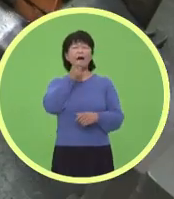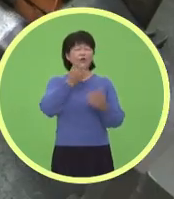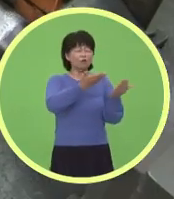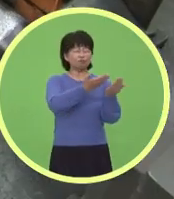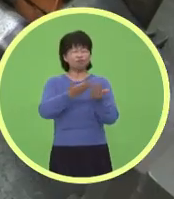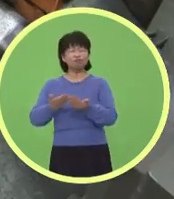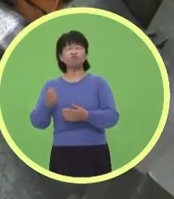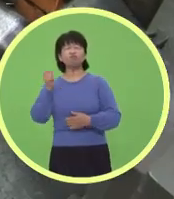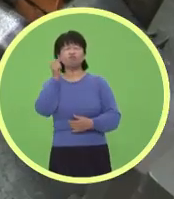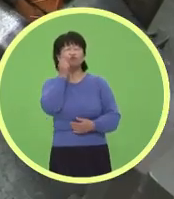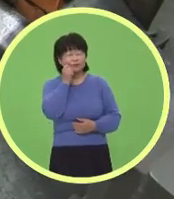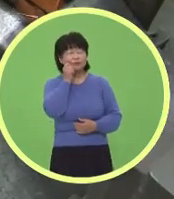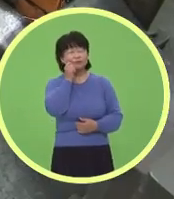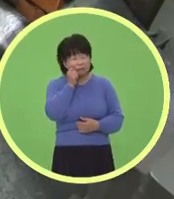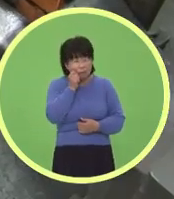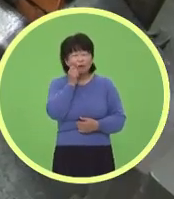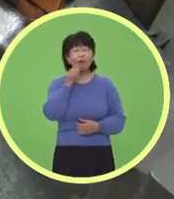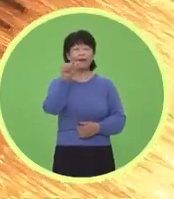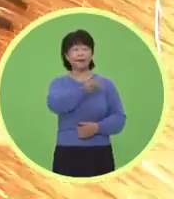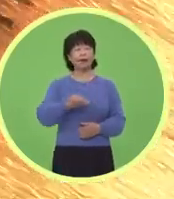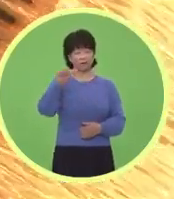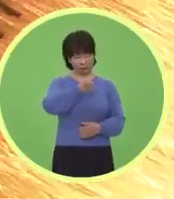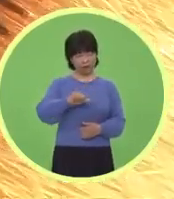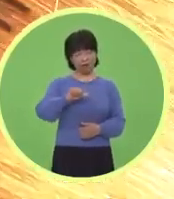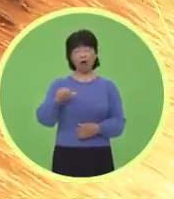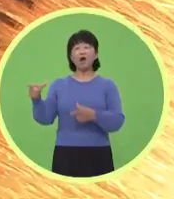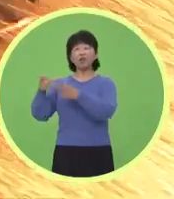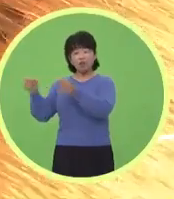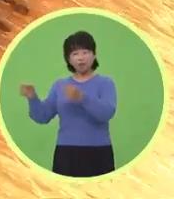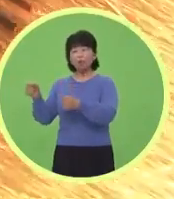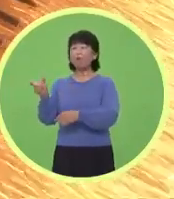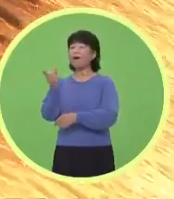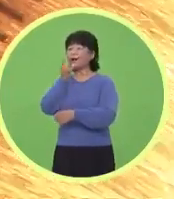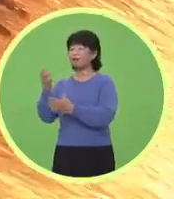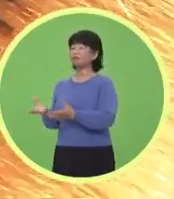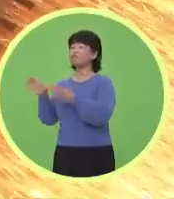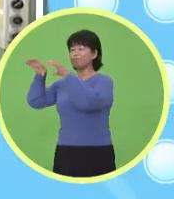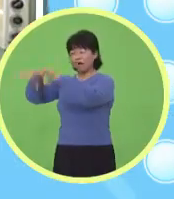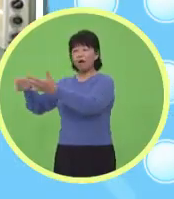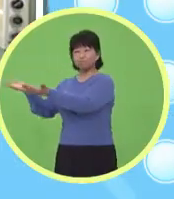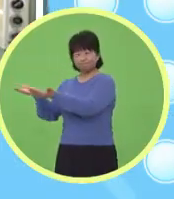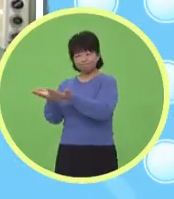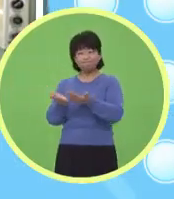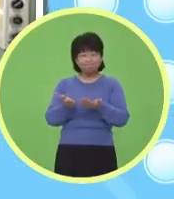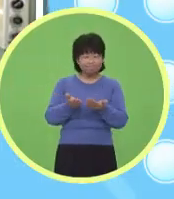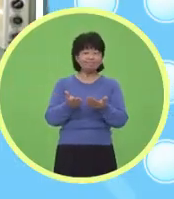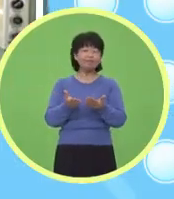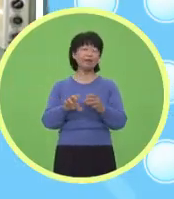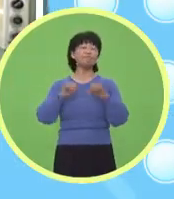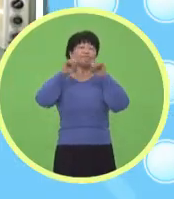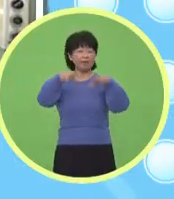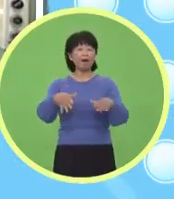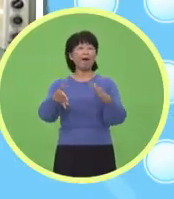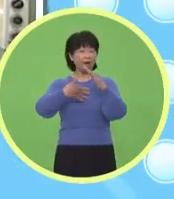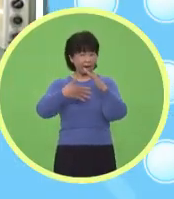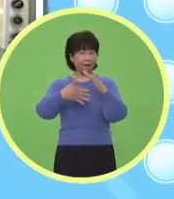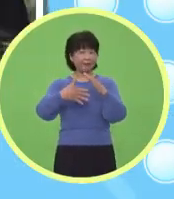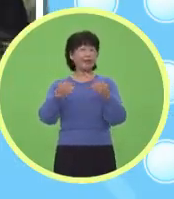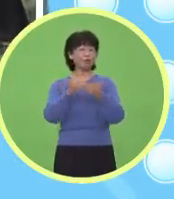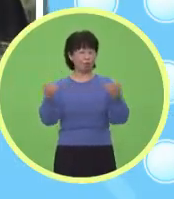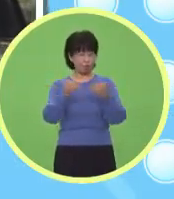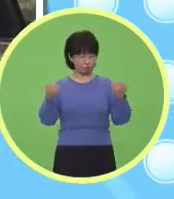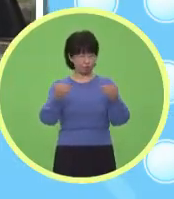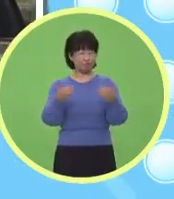の輸入が難しくなり、日本から針を輸入するようになりました。広島の針を船でアジア諸国に持ってい